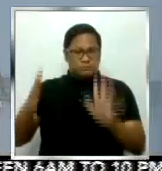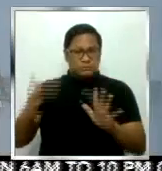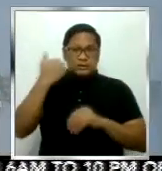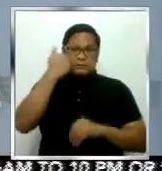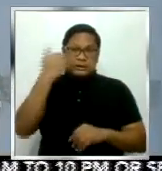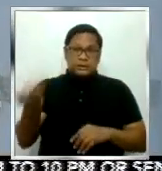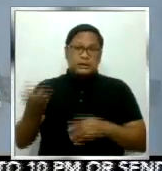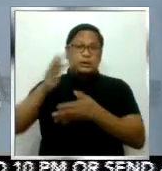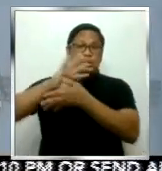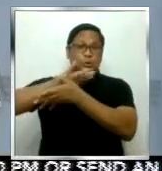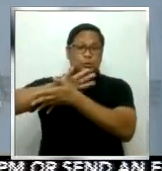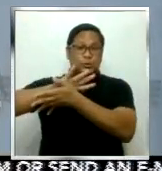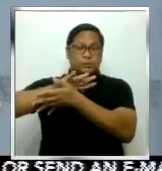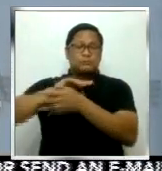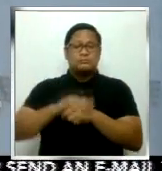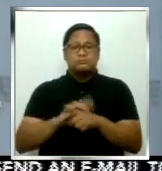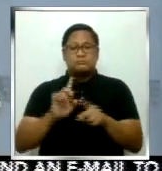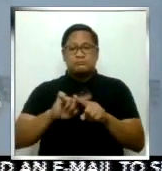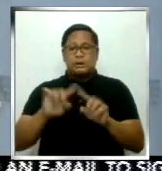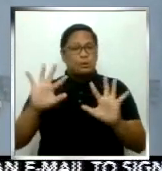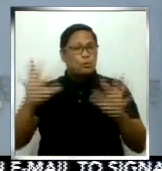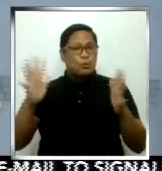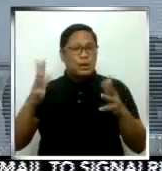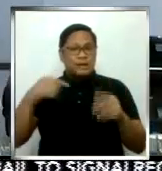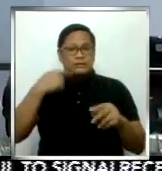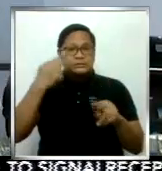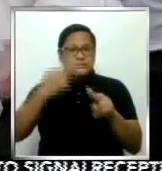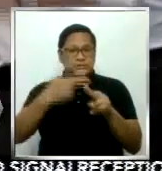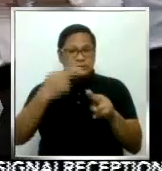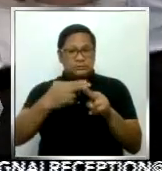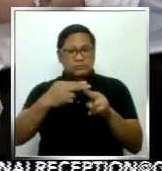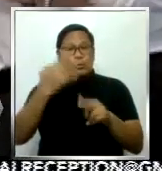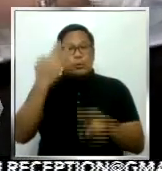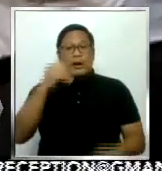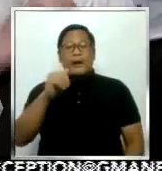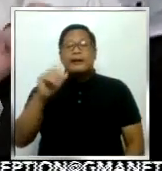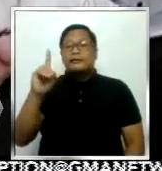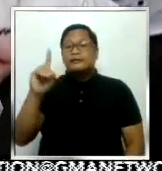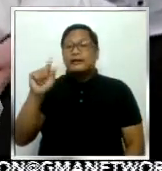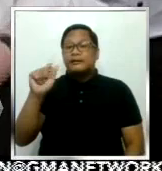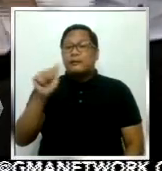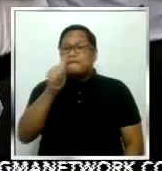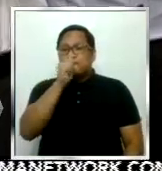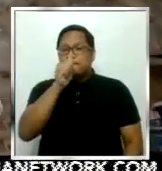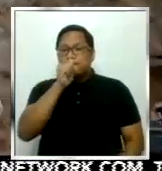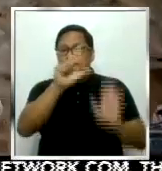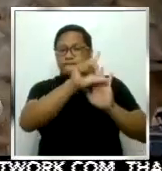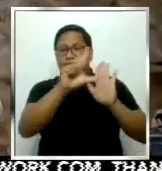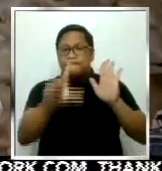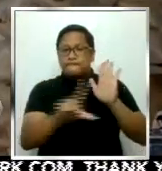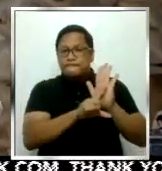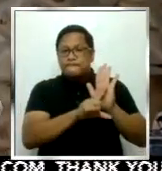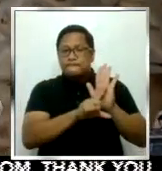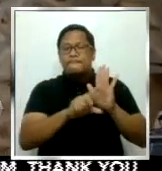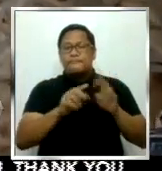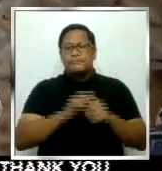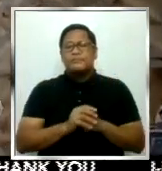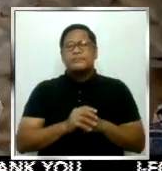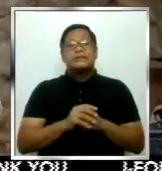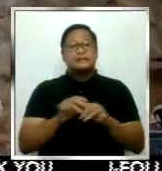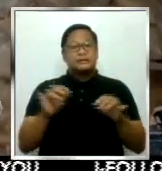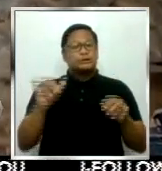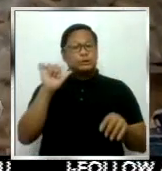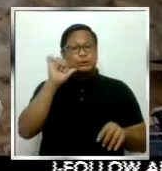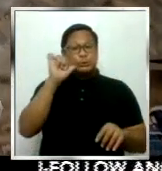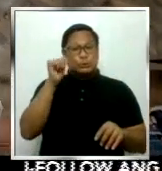COVID-19 pero wala silang pinangalanan dahil sa Data Privacy Act. Si Justice Secretary Minardo Guevara, kakausapin daw bukas si